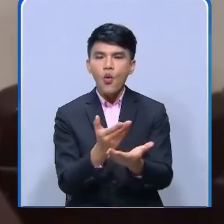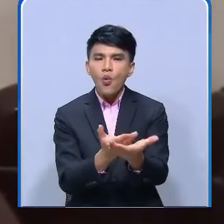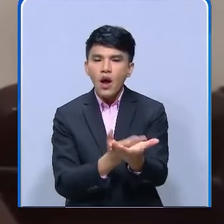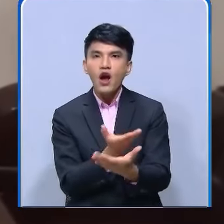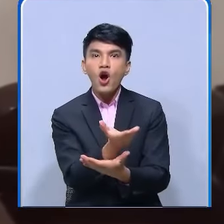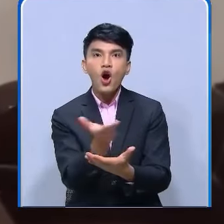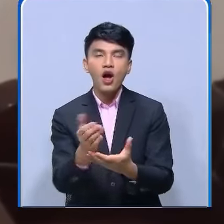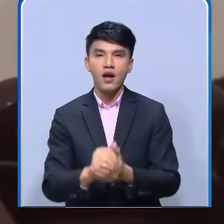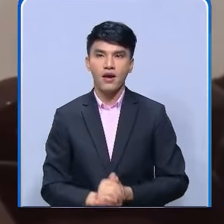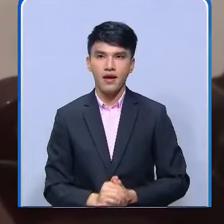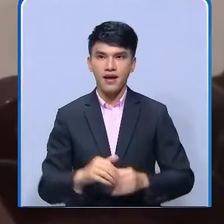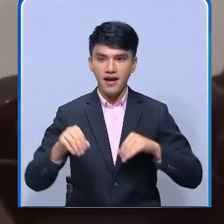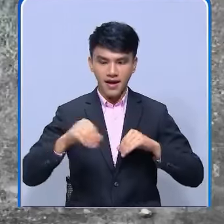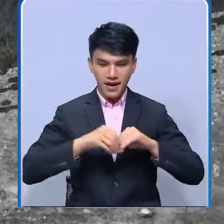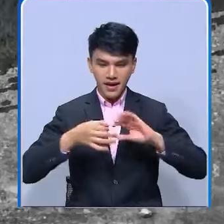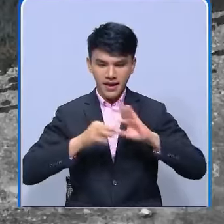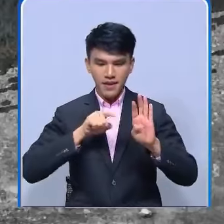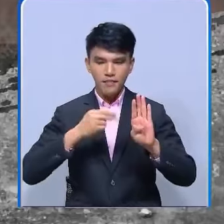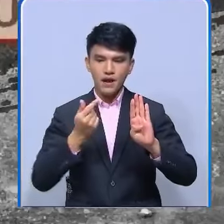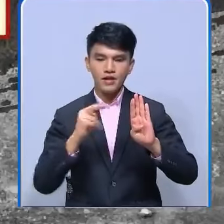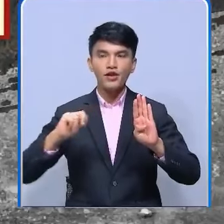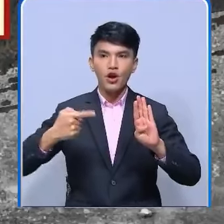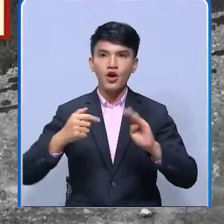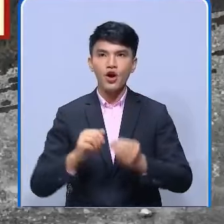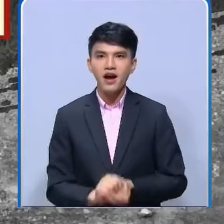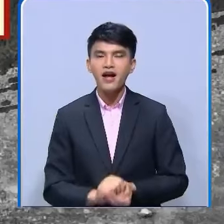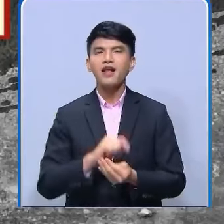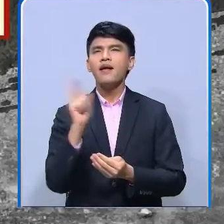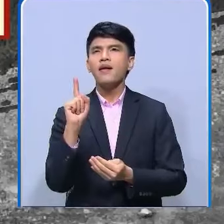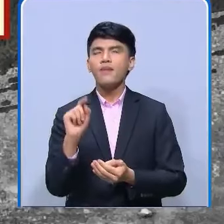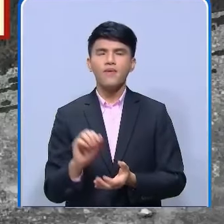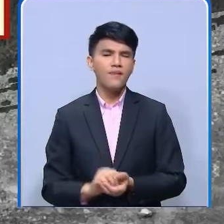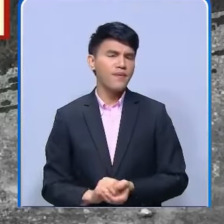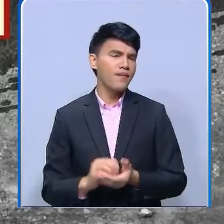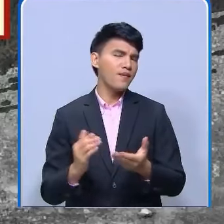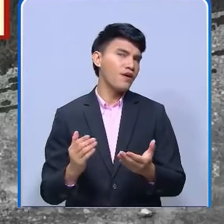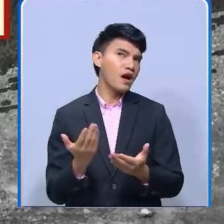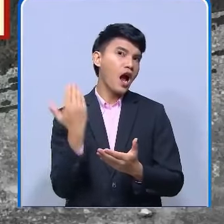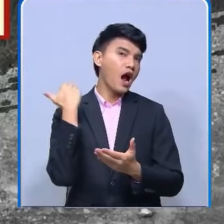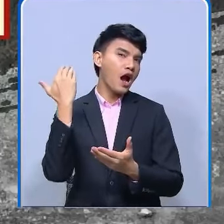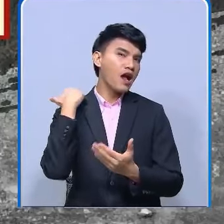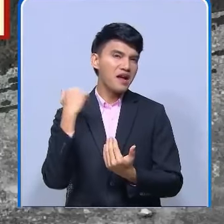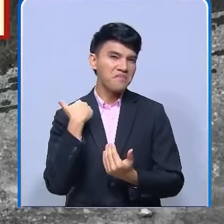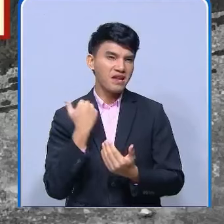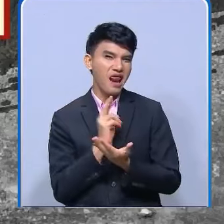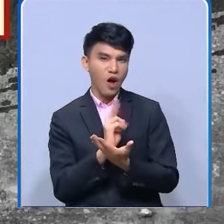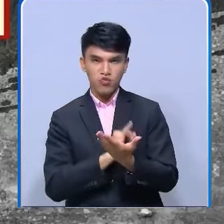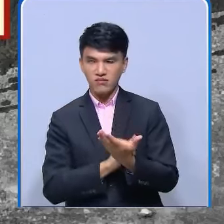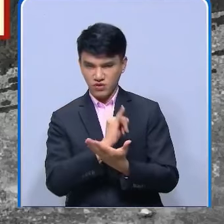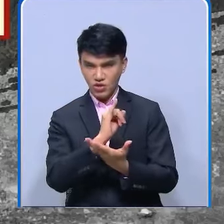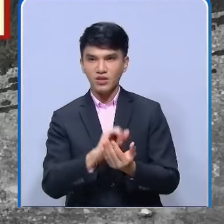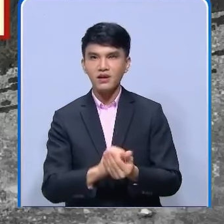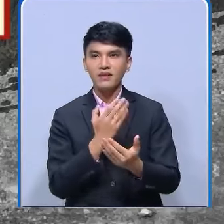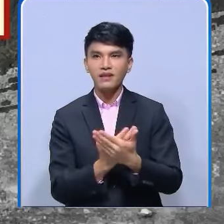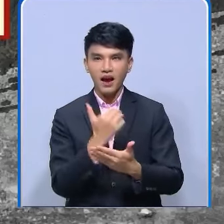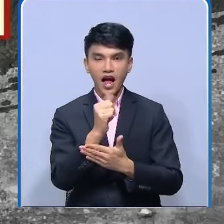ไม้ใหญ่ข้างสนามกีฬาบ้านหนองสวรรค์แล้วออกอุบายครับแบบนี้ว่างวดที่ผ่านมานะมีคนถูกรางวัลแล้วได้เงิน